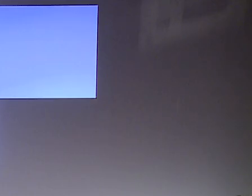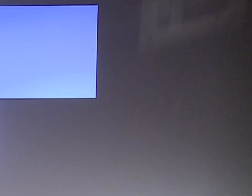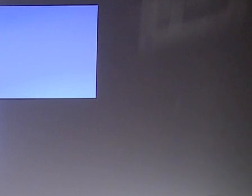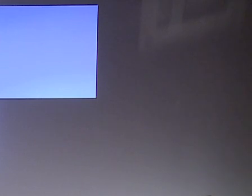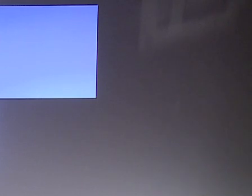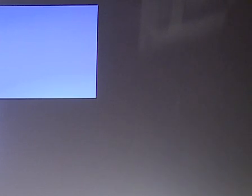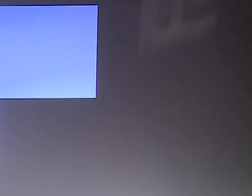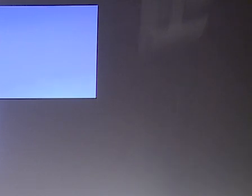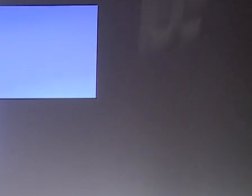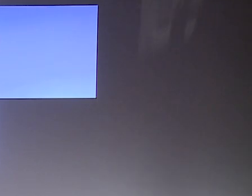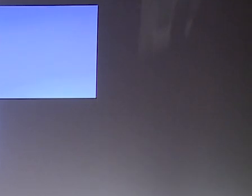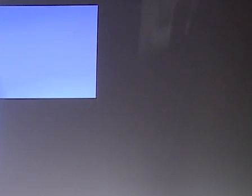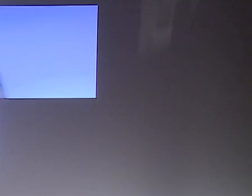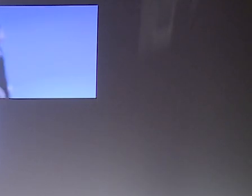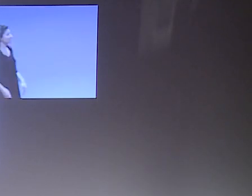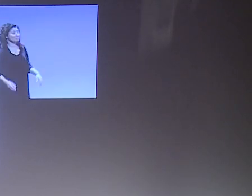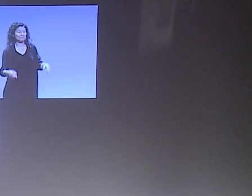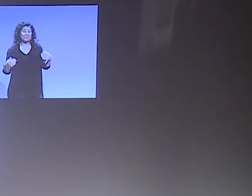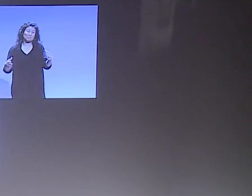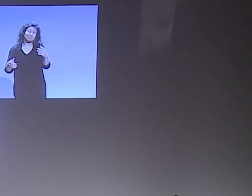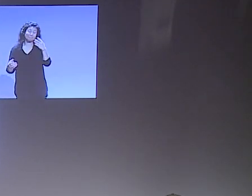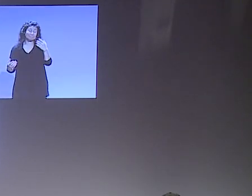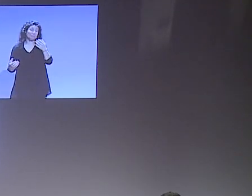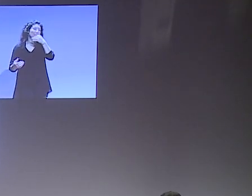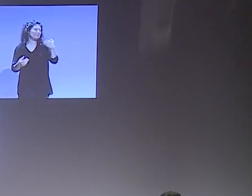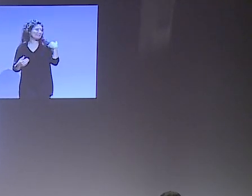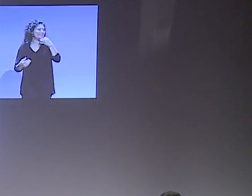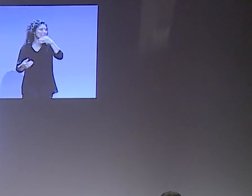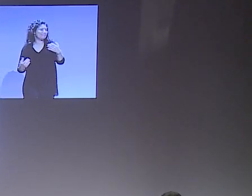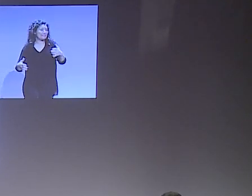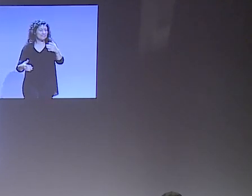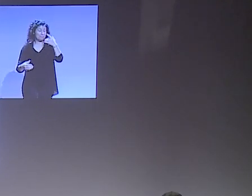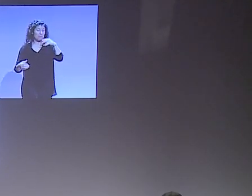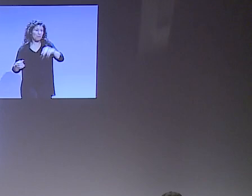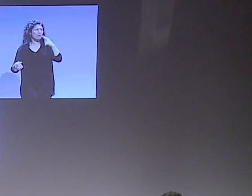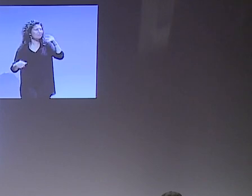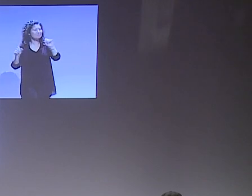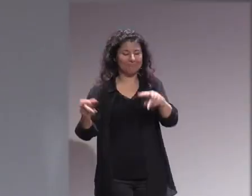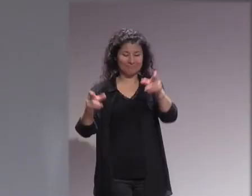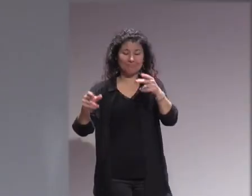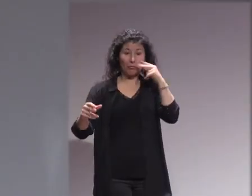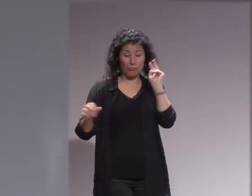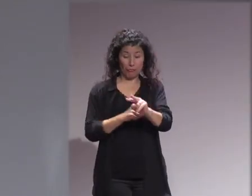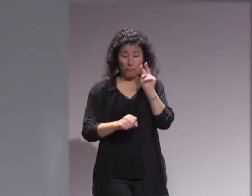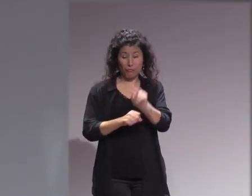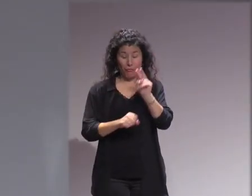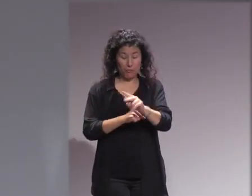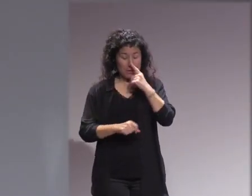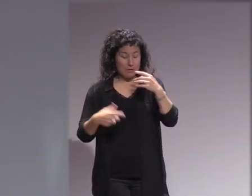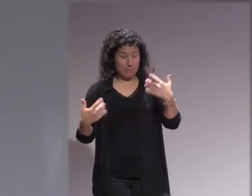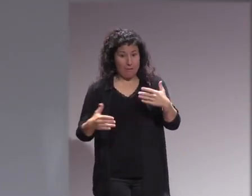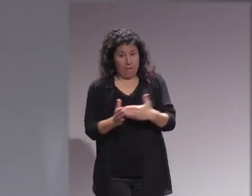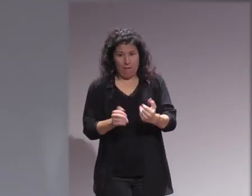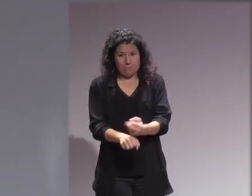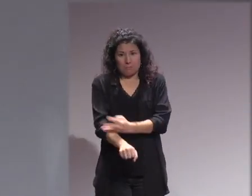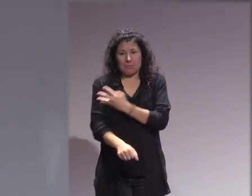Donc comme je vous disais, hein, moi j'ai beau les avoir vus un certain nombre de fois et ça me fait toujours le même effet. Ce qui est très intéressant dans les